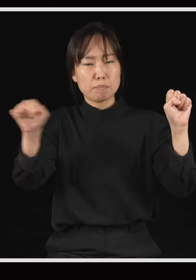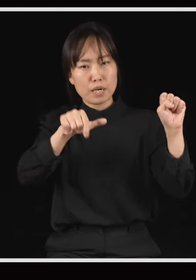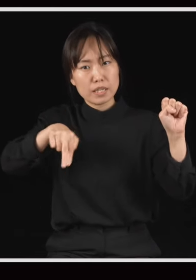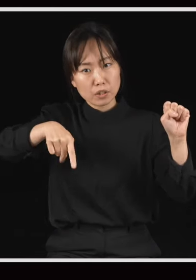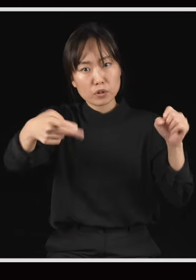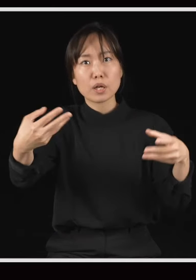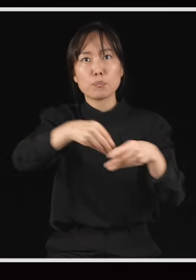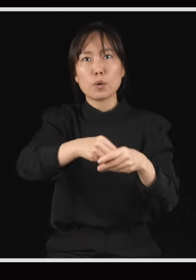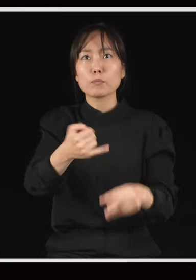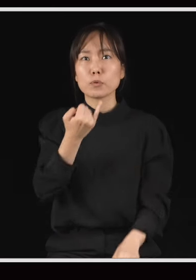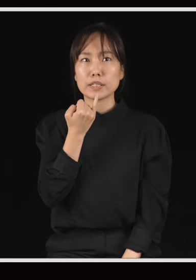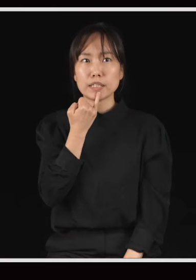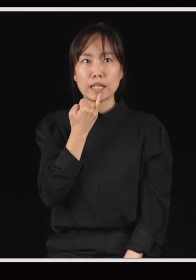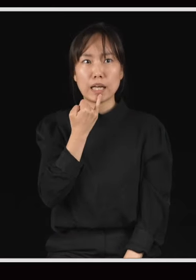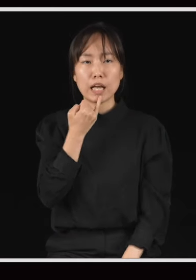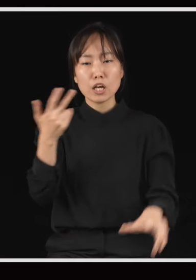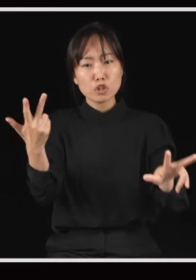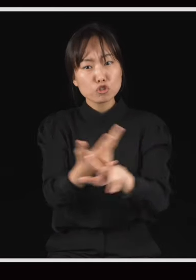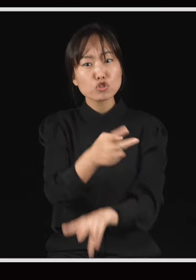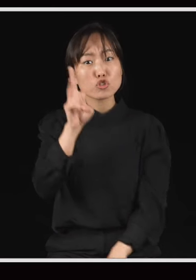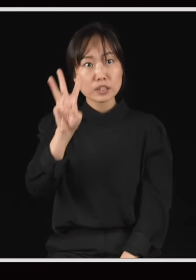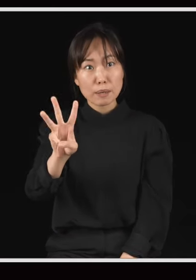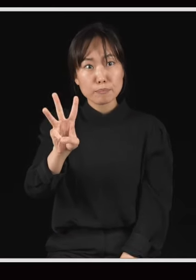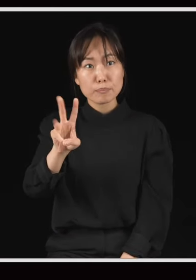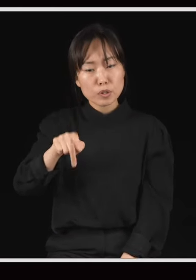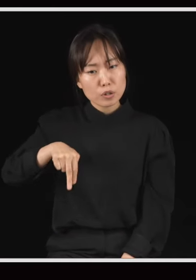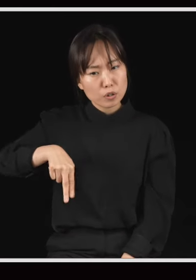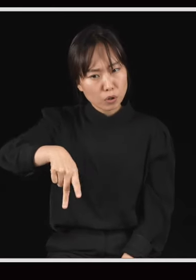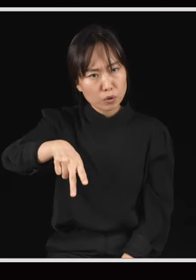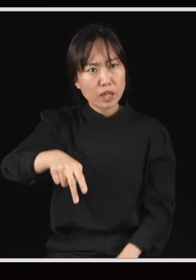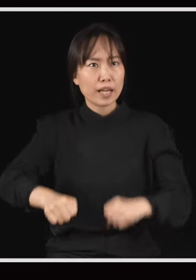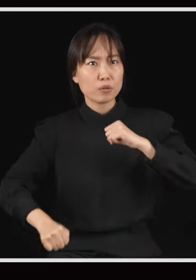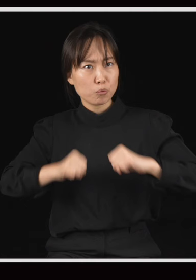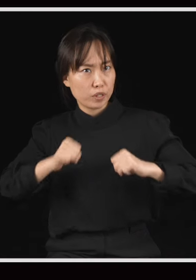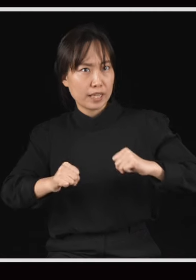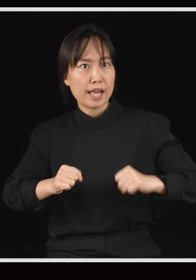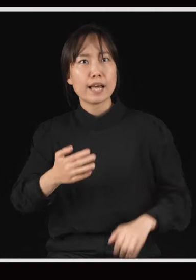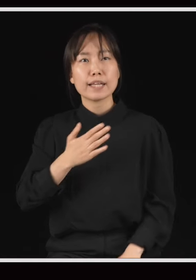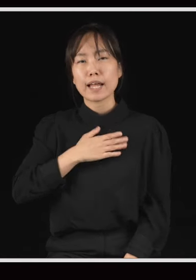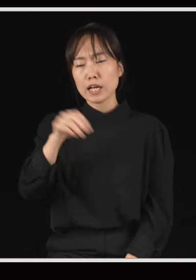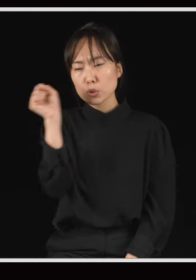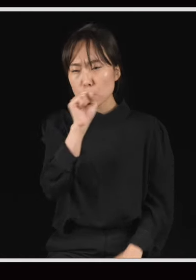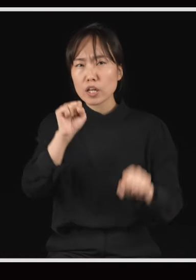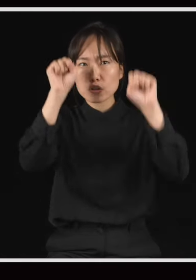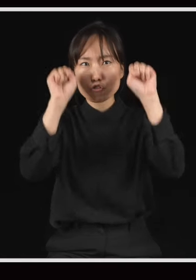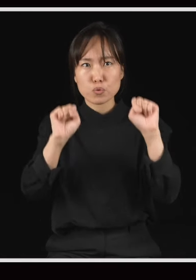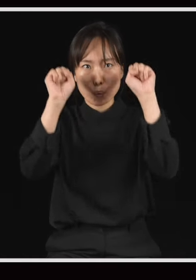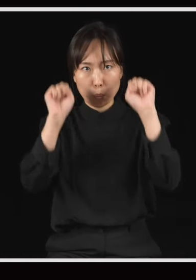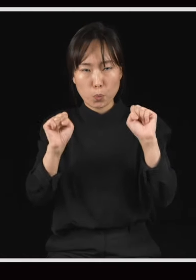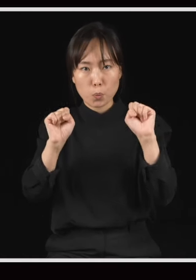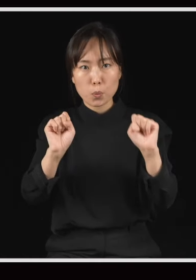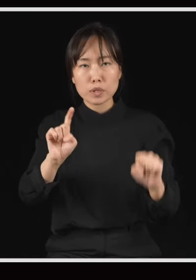넣을 수 있겠죠. 한 일주일에 3번 정도는 어떤 유산소와 관련된 개인이 좋아하는 운동을 넣을 수 있습니다.